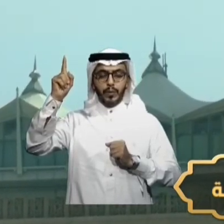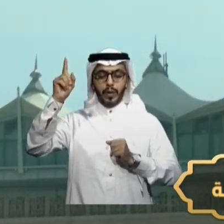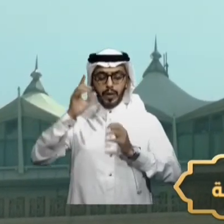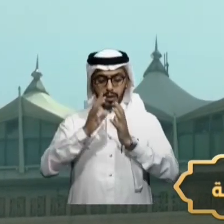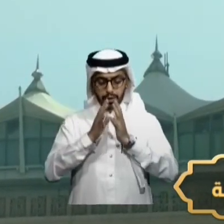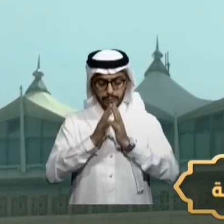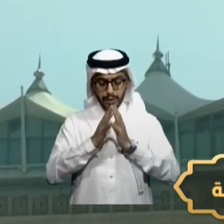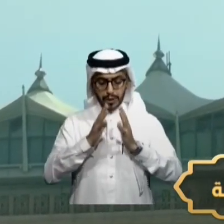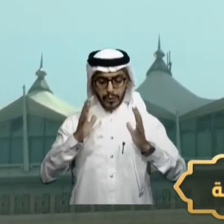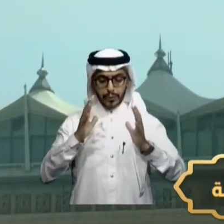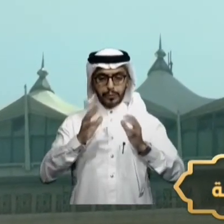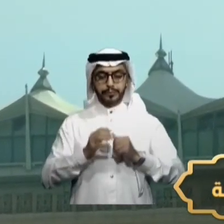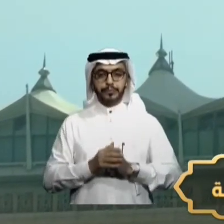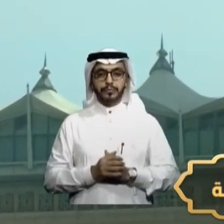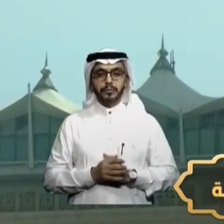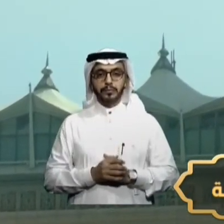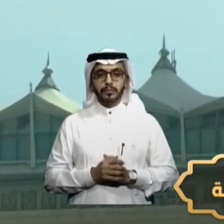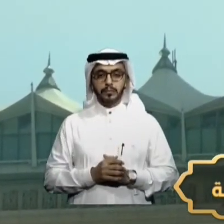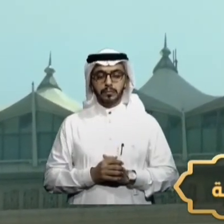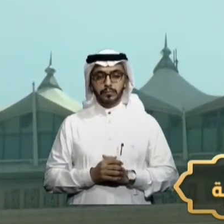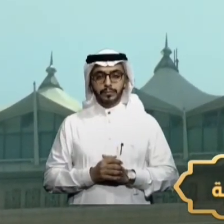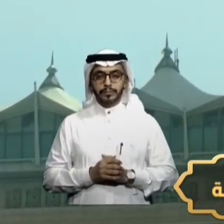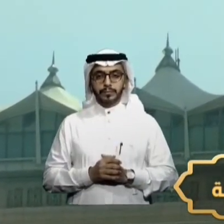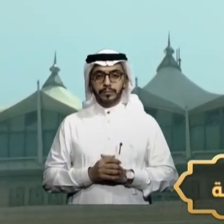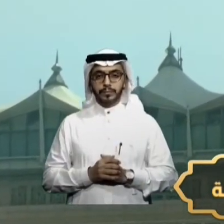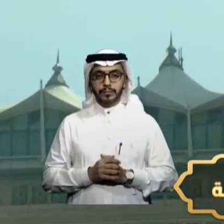الله أكبر.